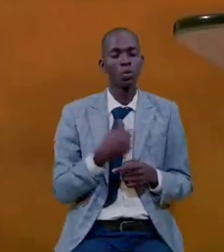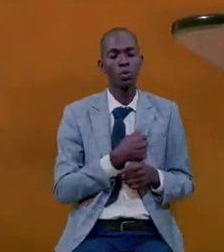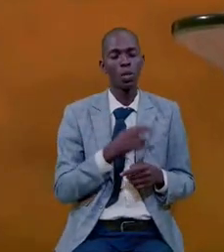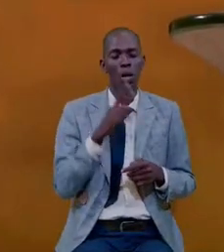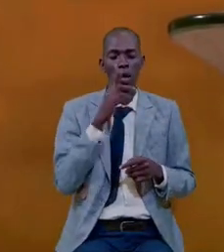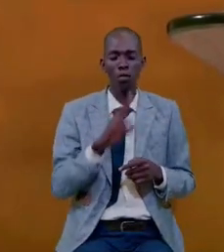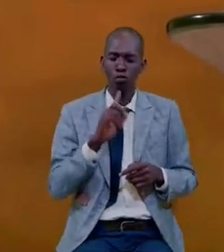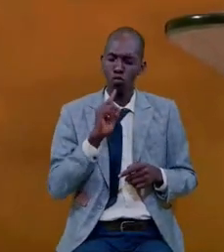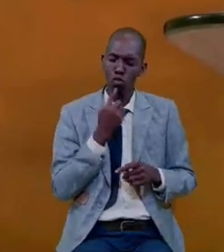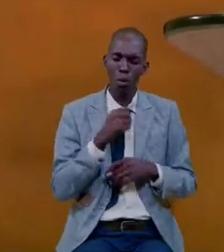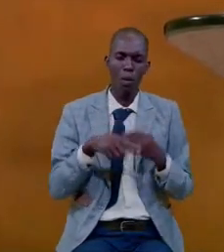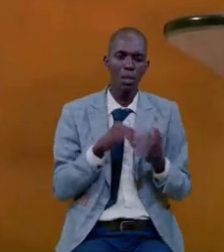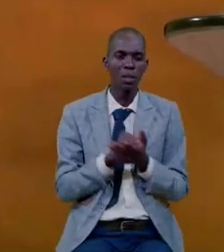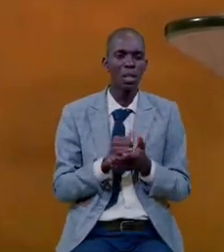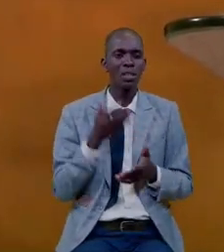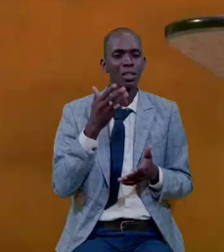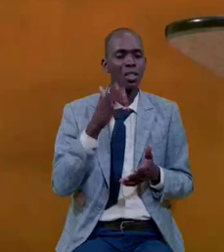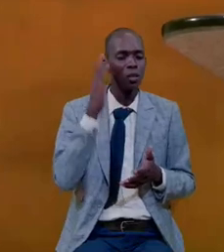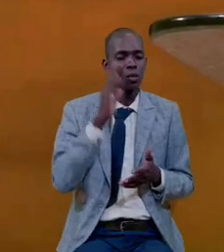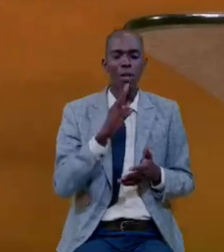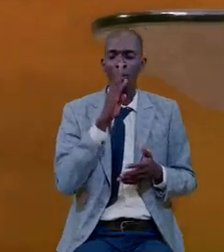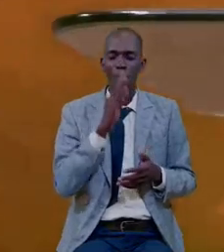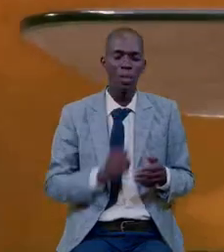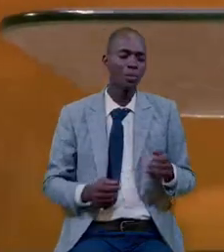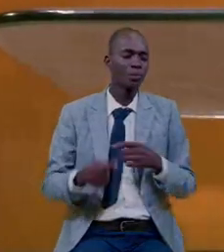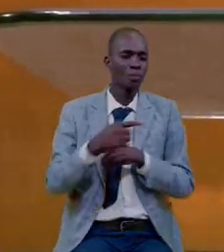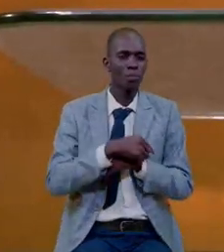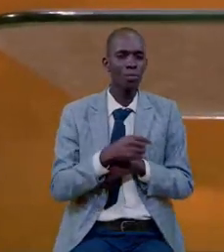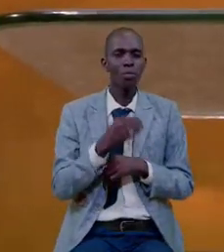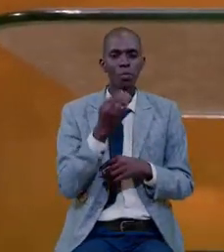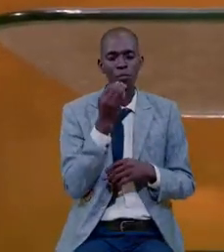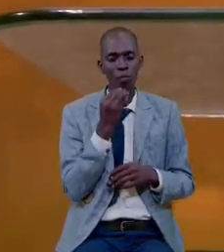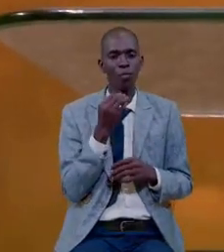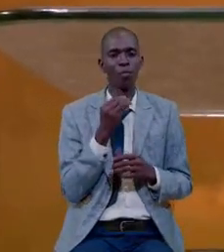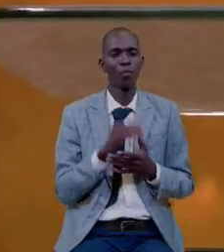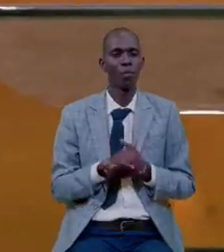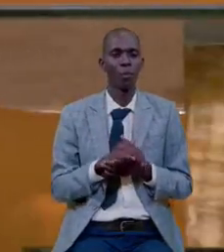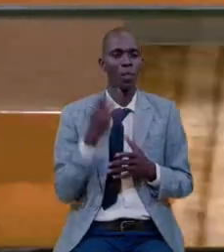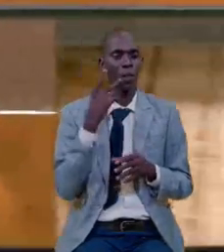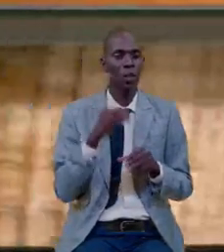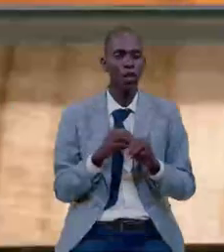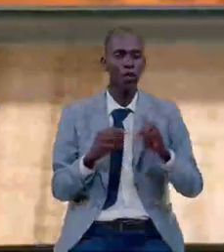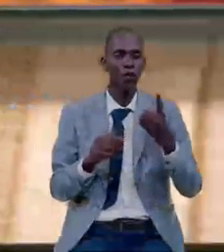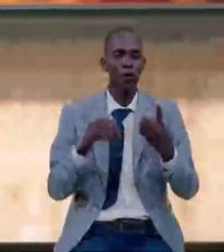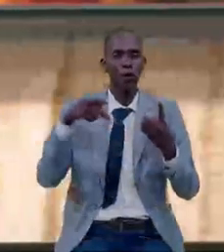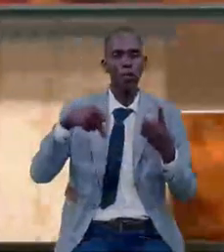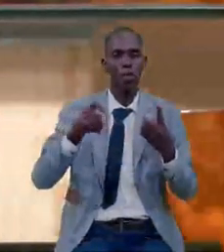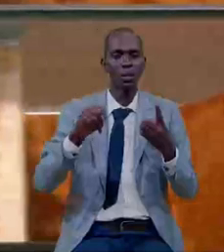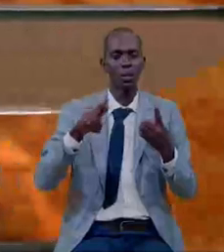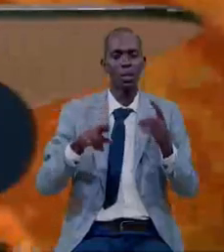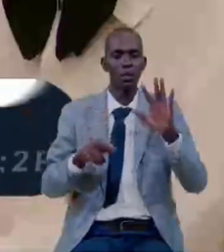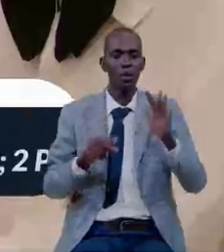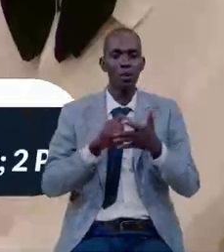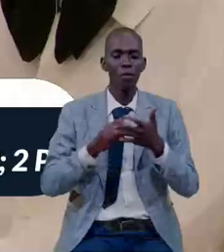foi, il y aura de fruits constants tout au long du voyage. 1 Pierre chapitre